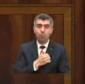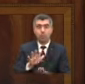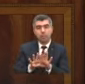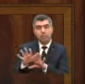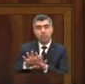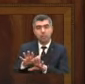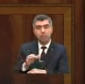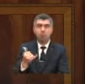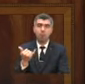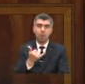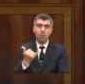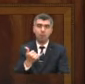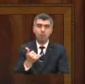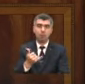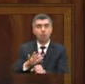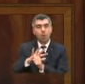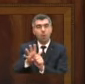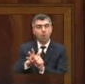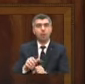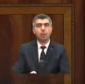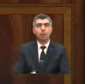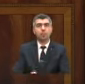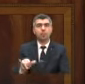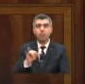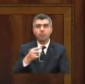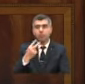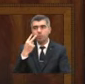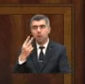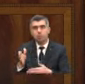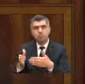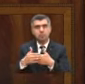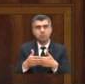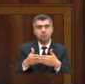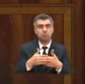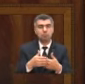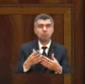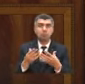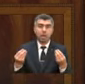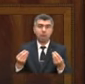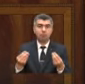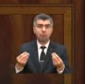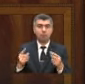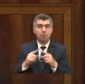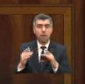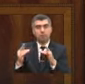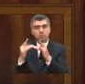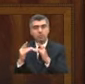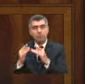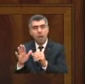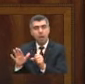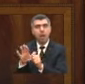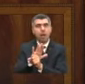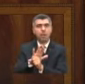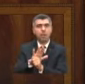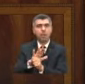للجائحة. كيفاش هذه القضية وحنا كنشوفوا دول اخرى كتسد ودول اخرى نسبة الملء طالعة عندها والمستشفيات ديالها